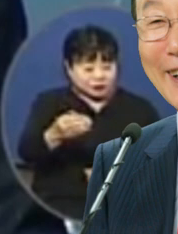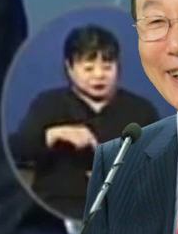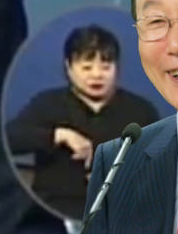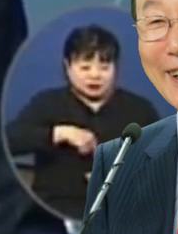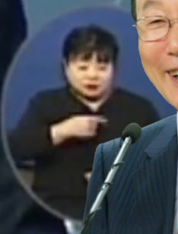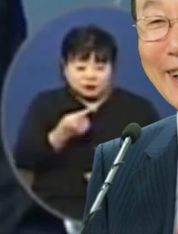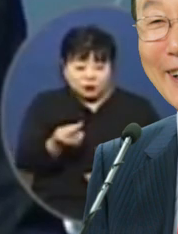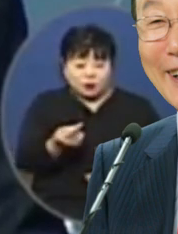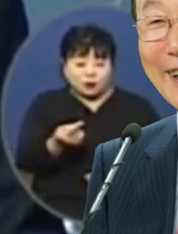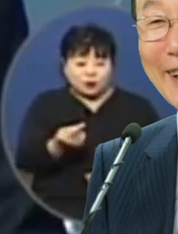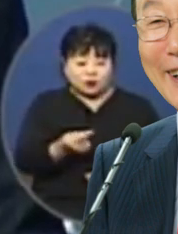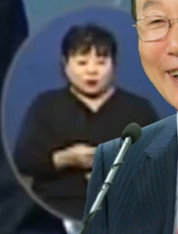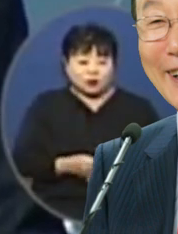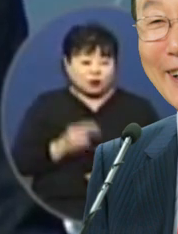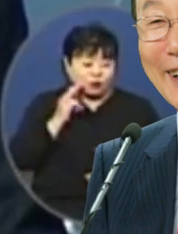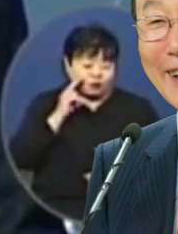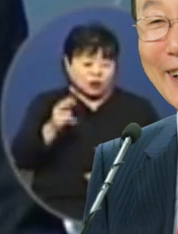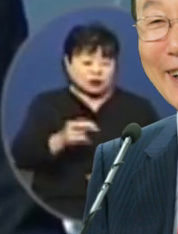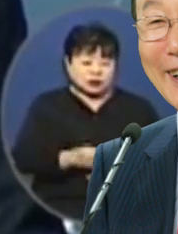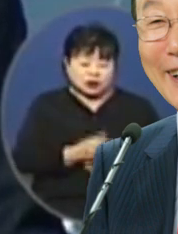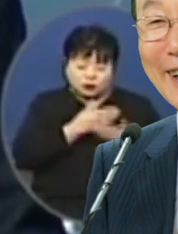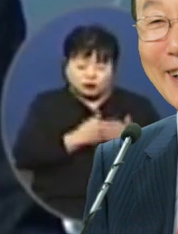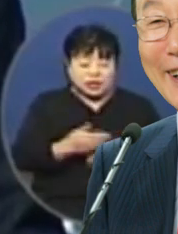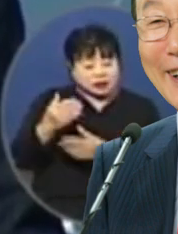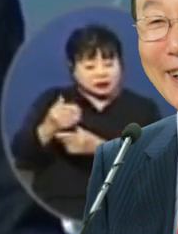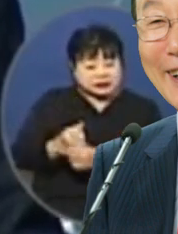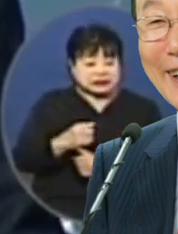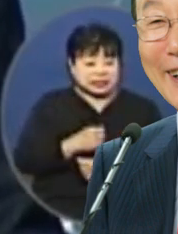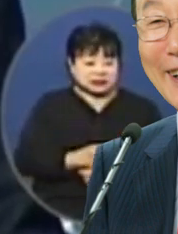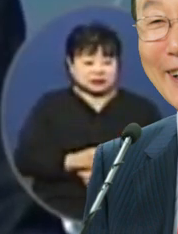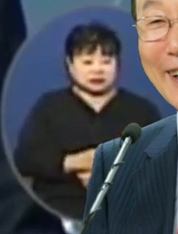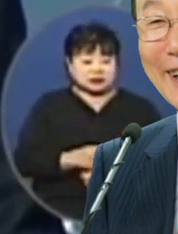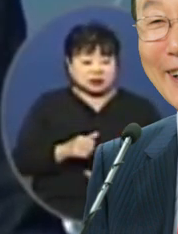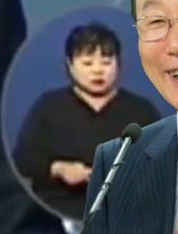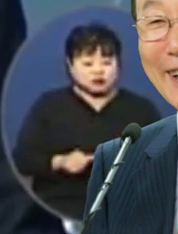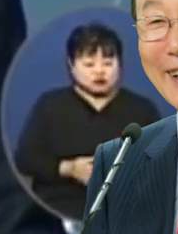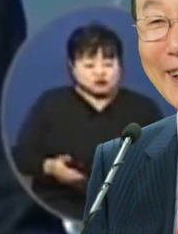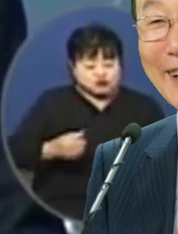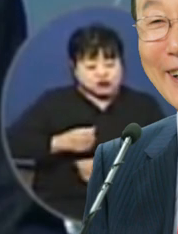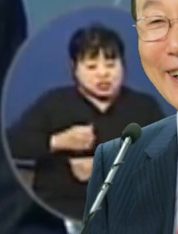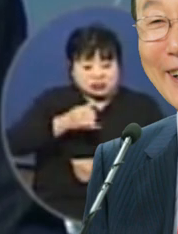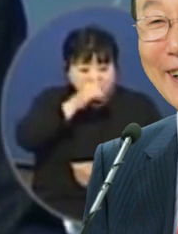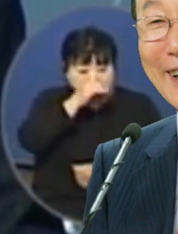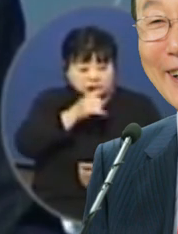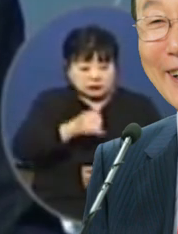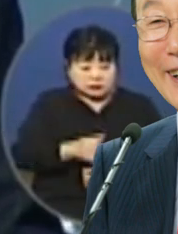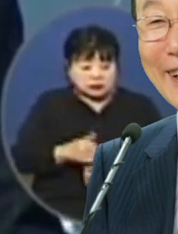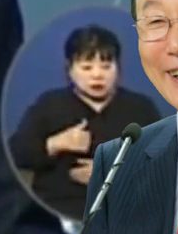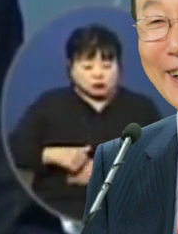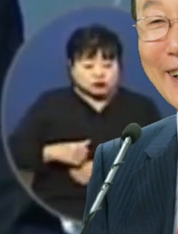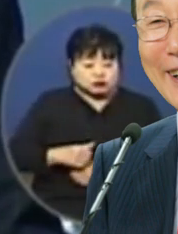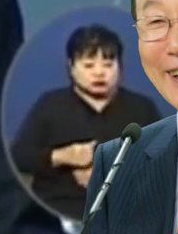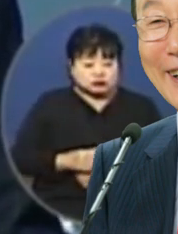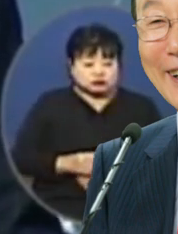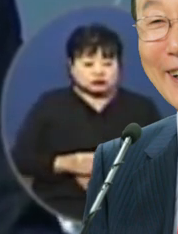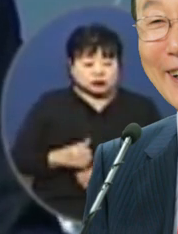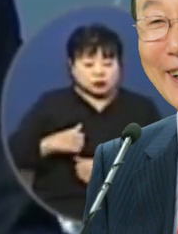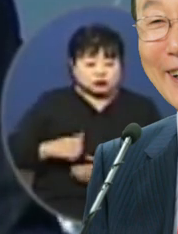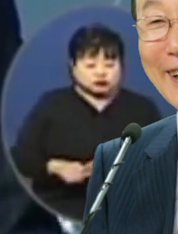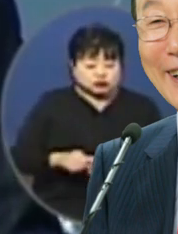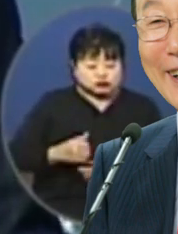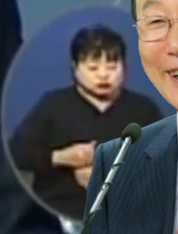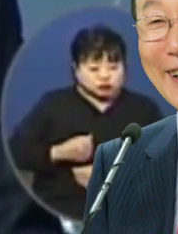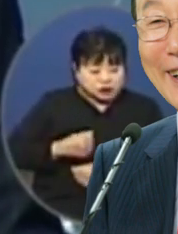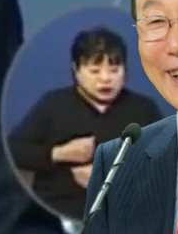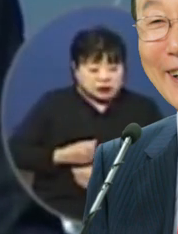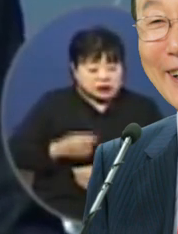스스로가 굉장히 귀하게 의지할 수 있는 무기를 가지고 있는 것입니다. 그 무기가 여러분 상상하는